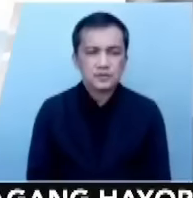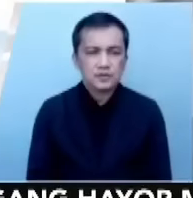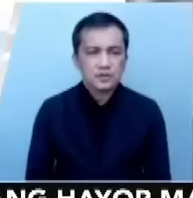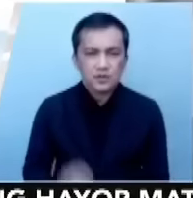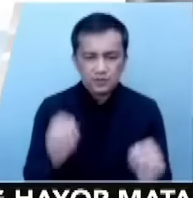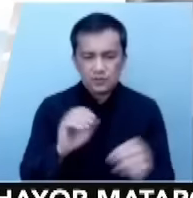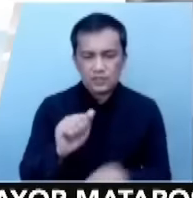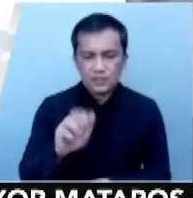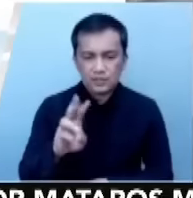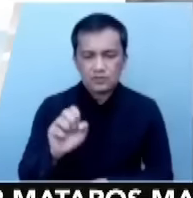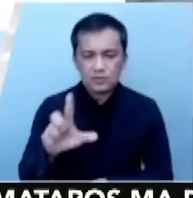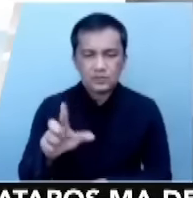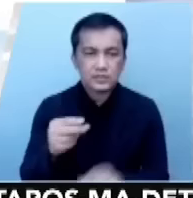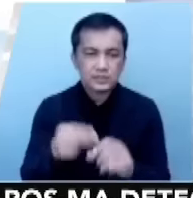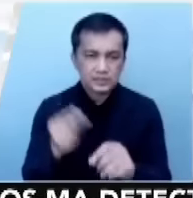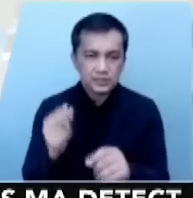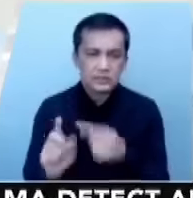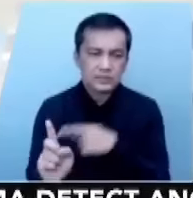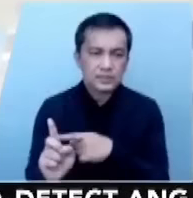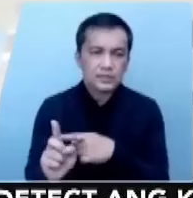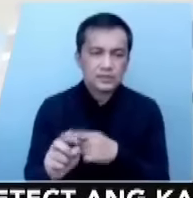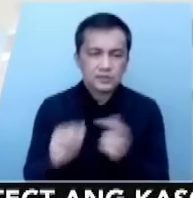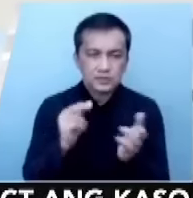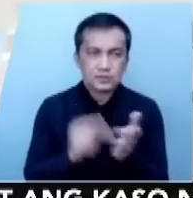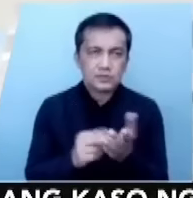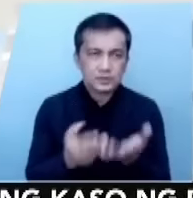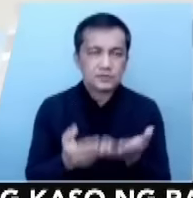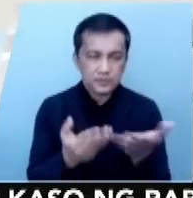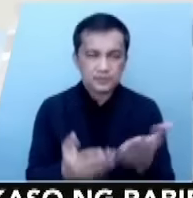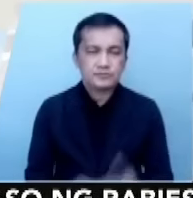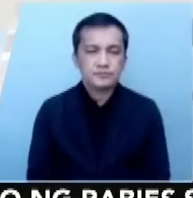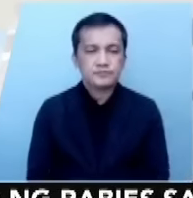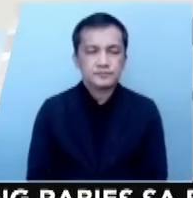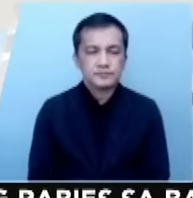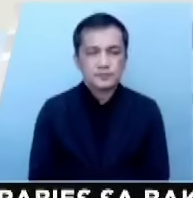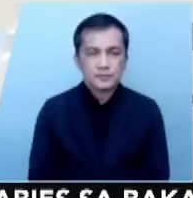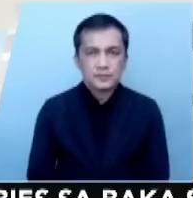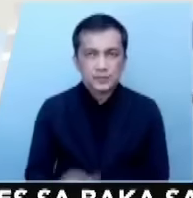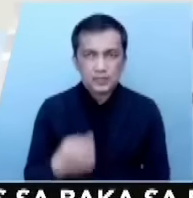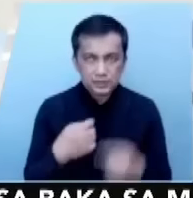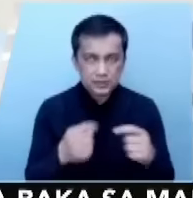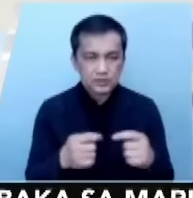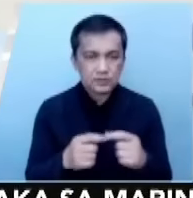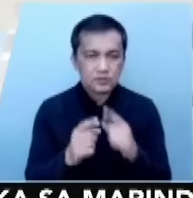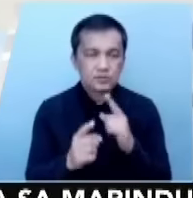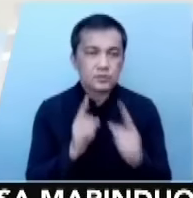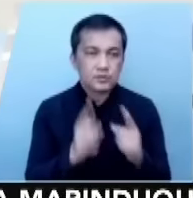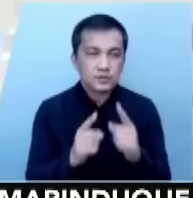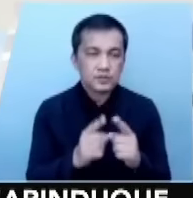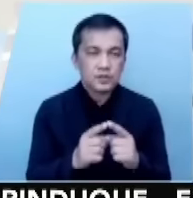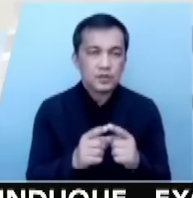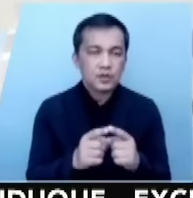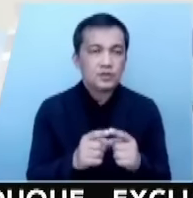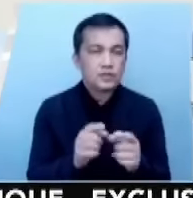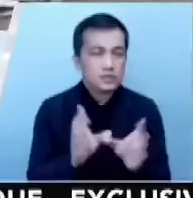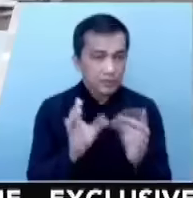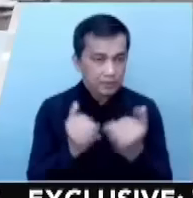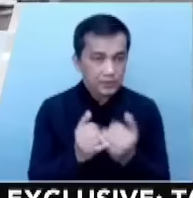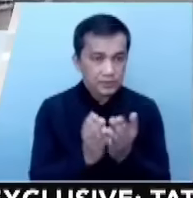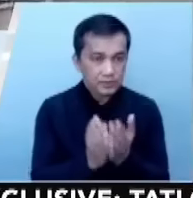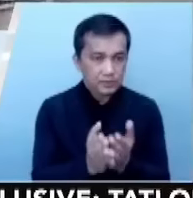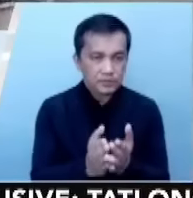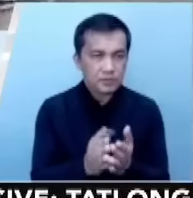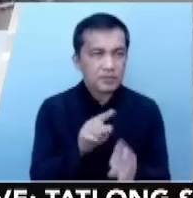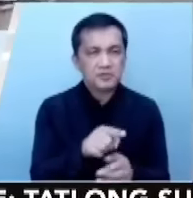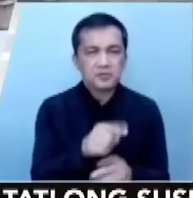siya. So may notice na nagbigay. Sinubukan naming makuha ang panig ng local shipping line pero tumanggi silang magbigay ng pakayag.